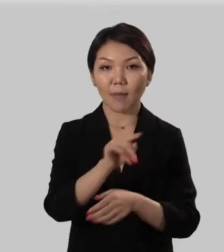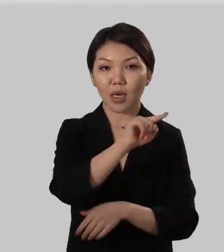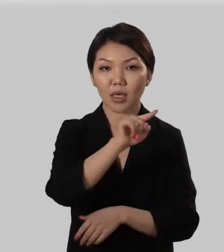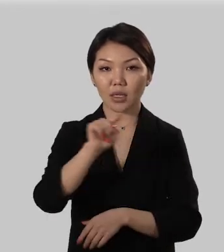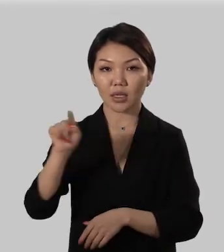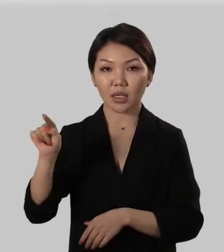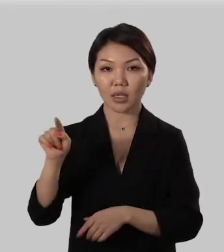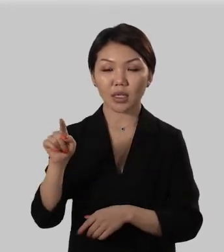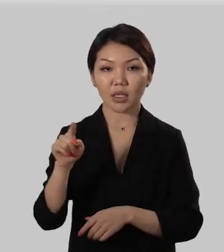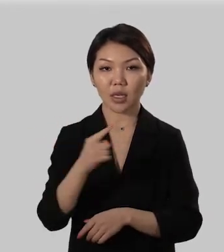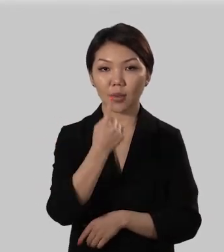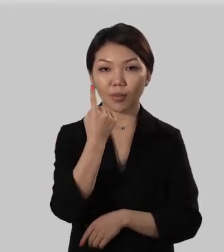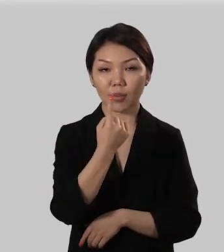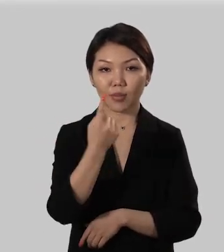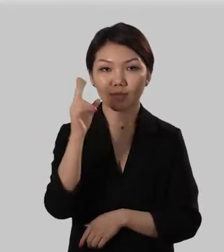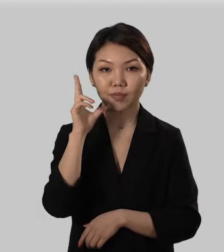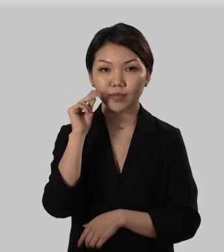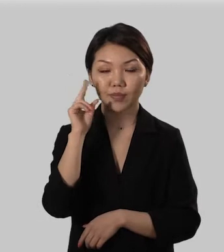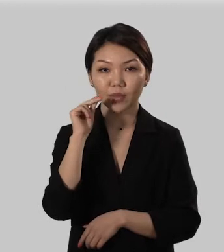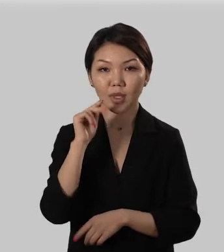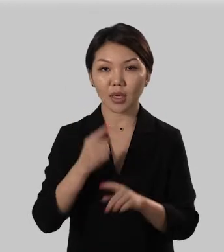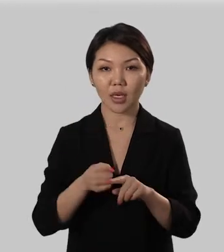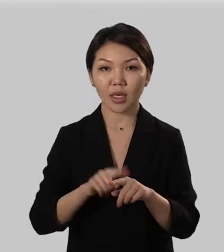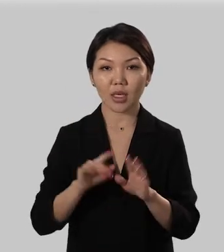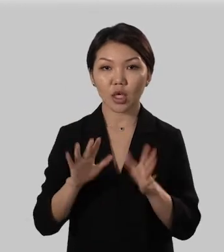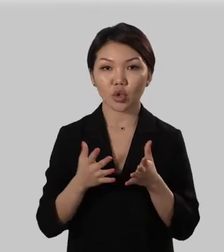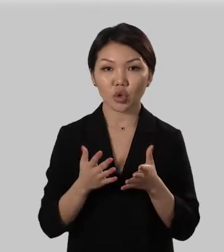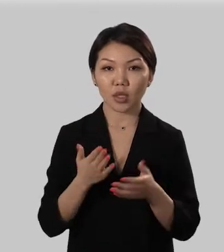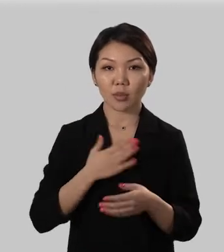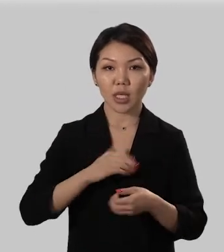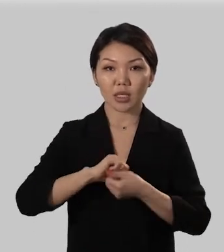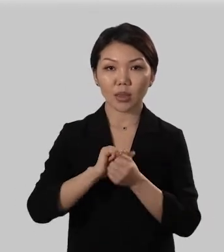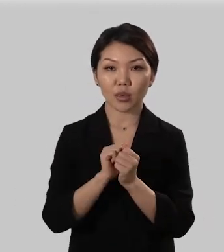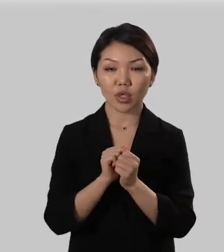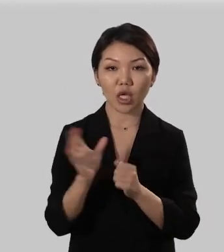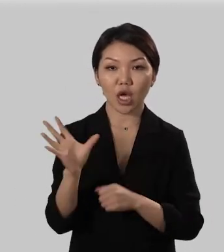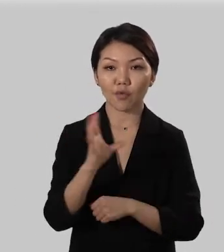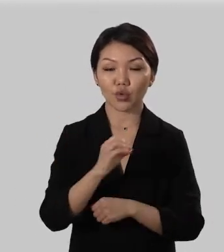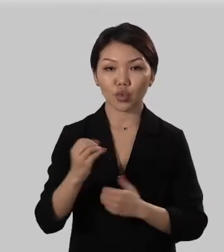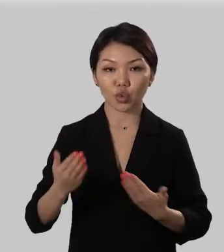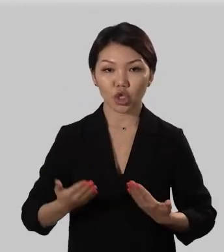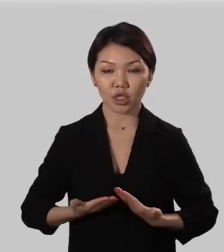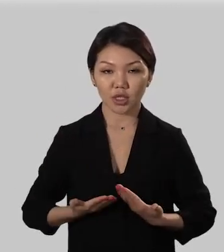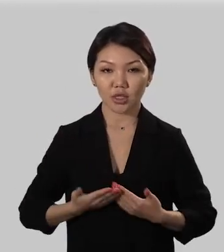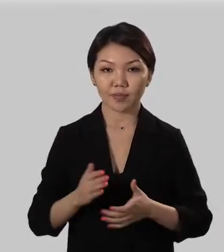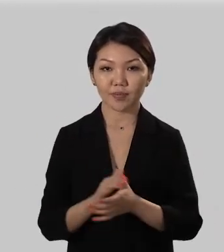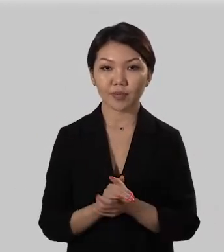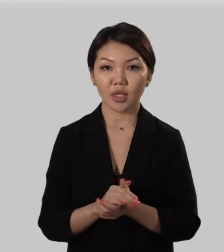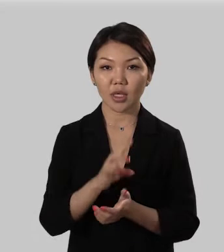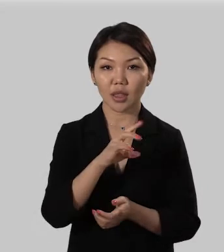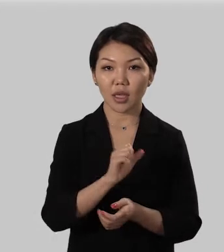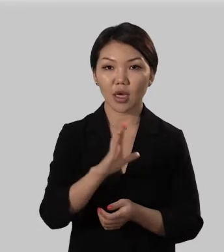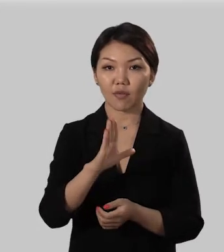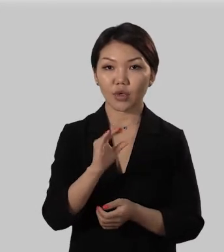слова под цифрой 1 этот случай мне запомнится на всю жизнь на всю